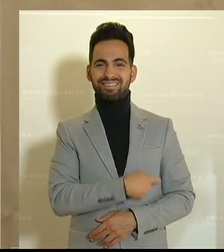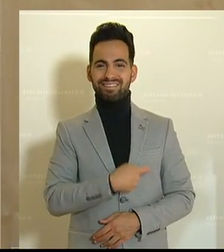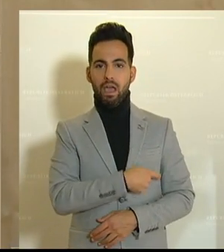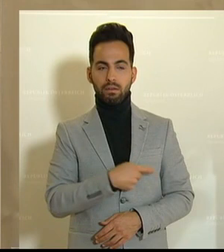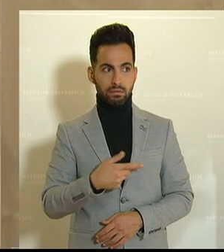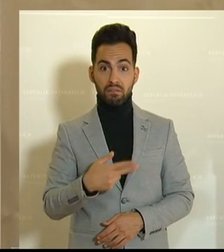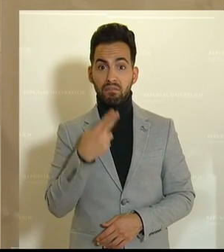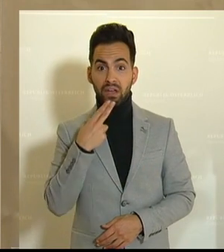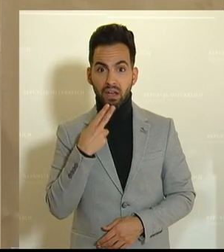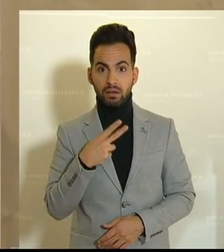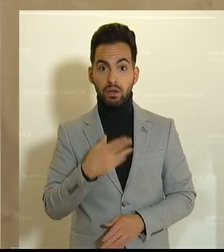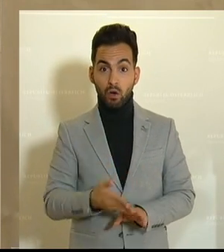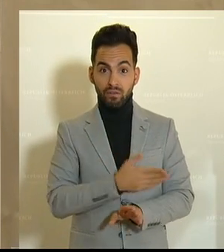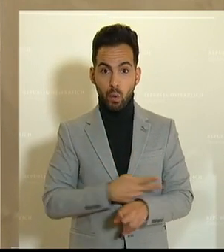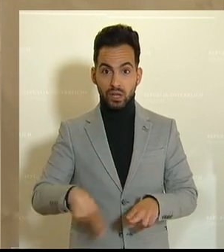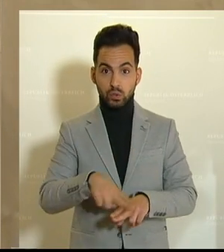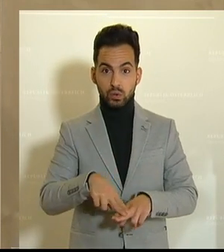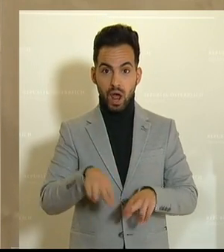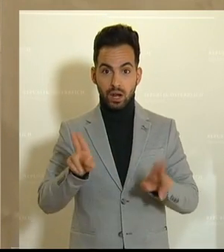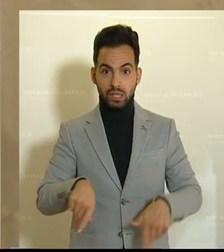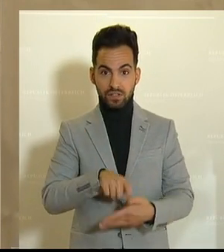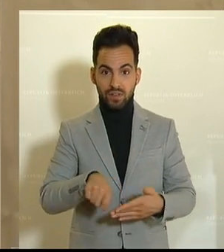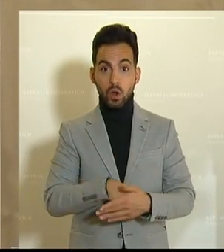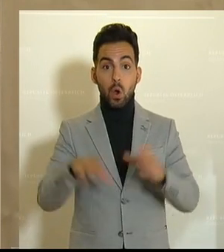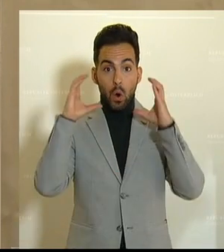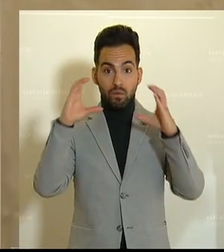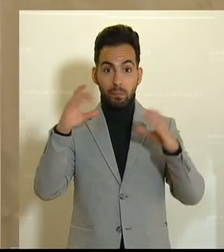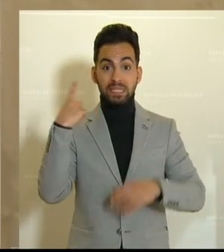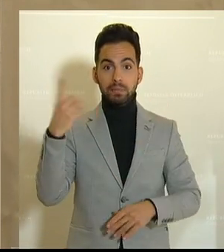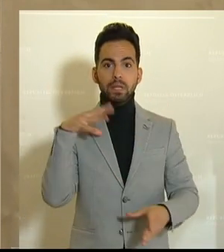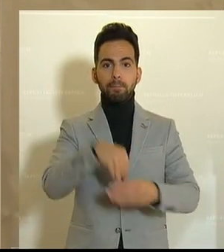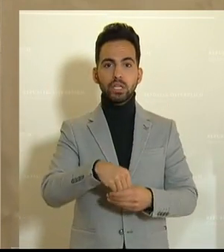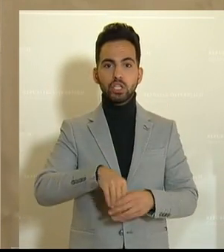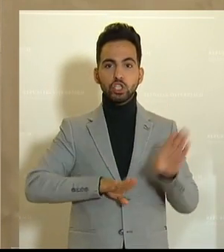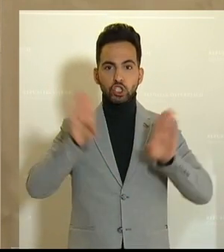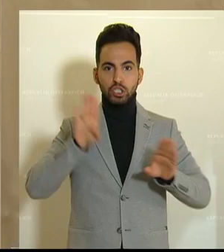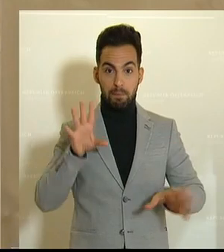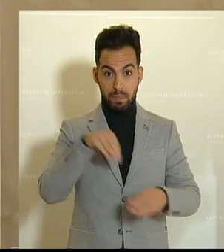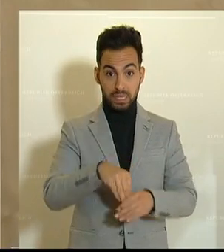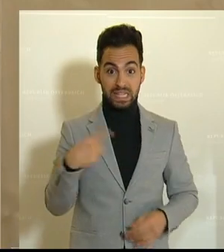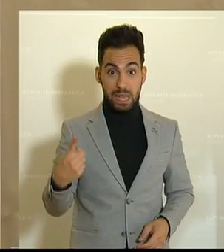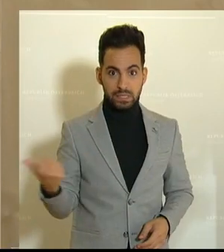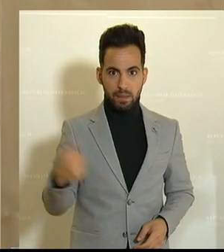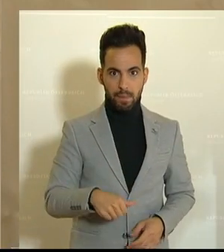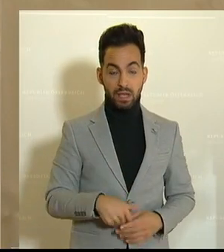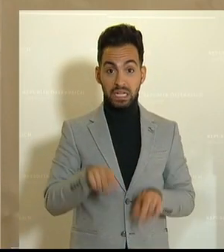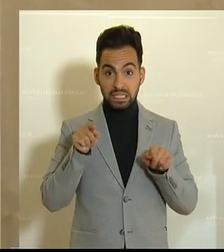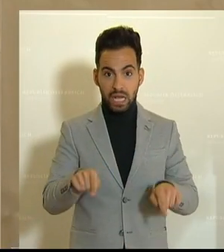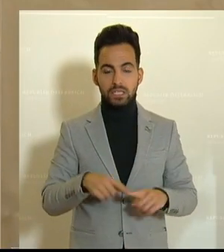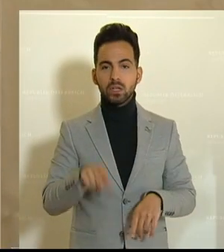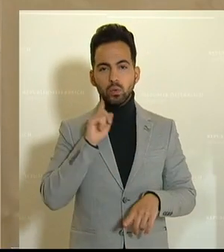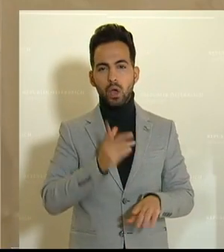der Nationalratswahl auch die ÖVP mit dabei, die hier mitgestimmt hat. Und das ist einfach nur